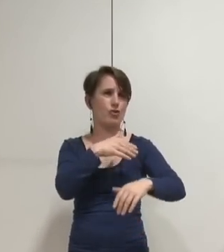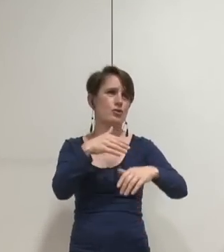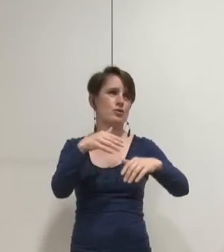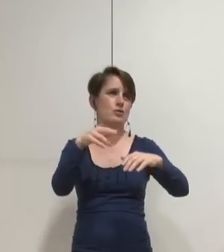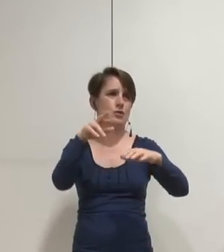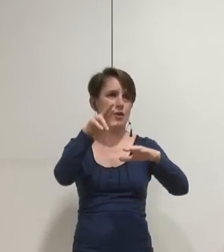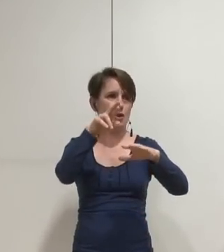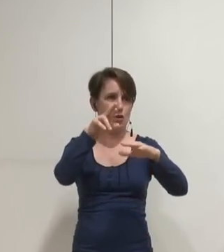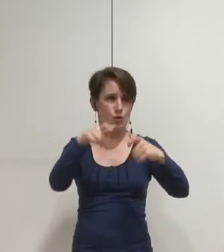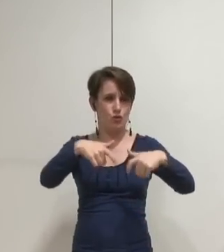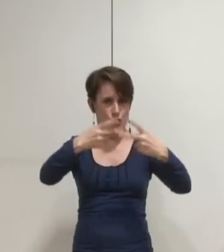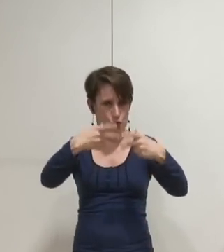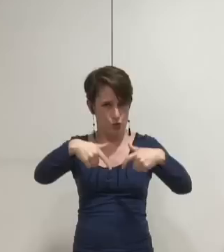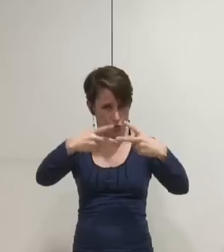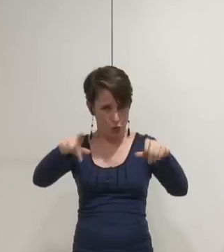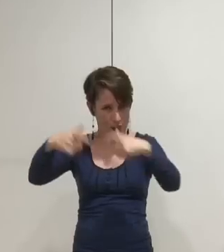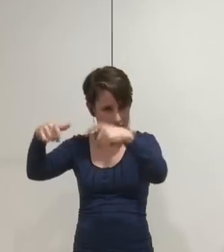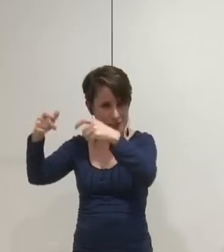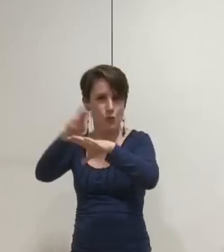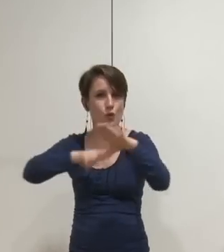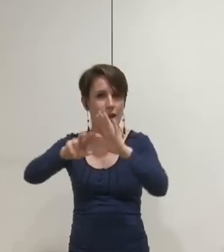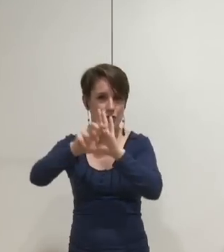grboise participation de la